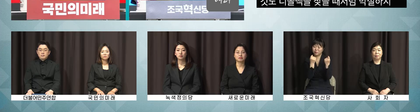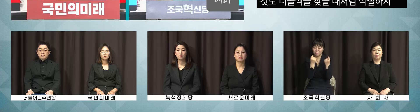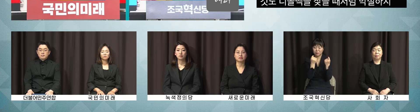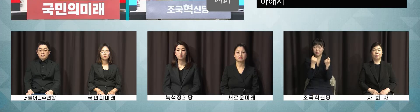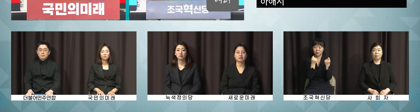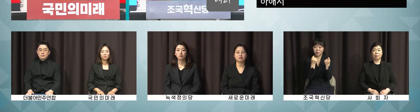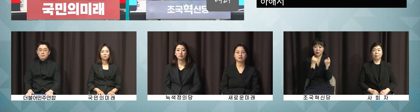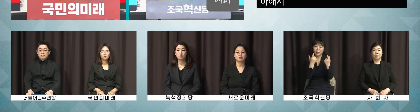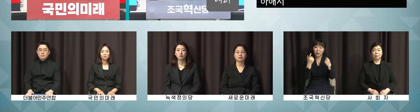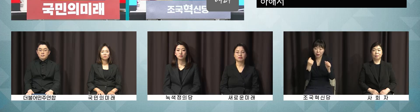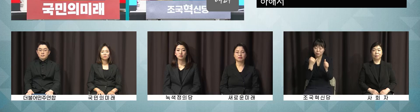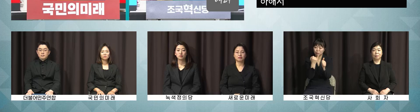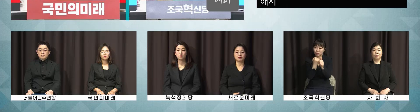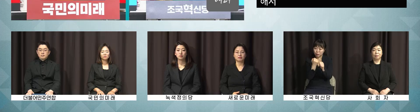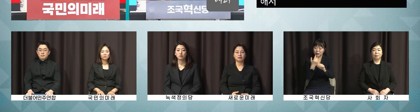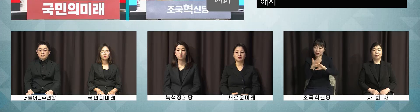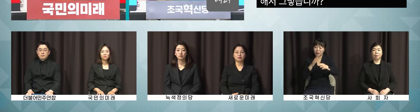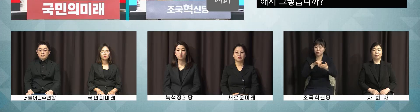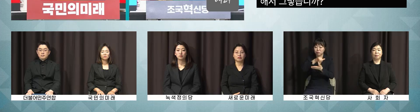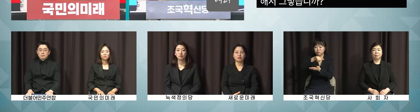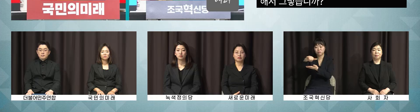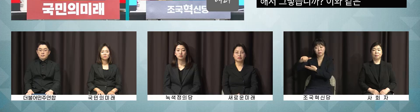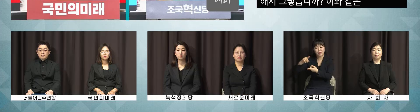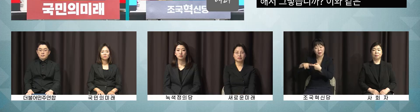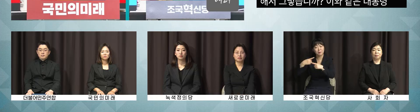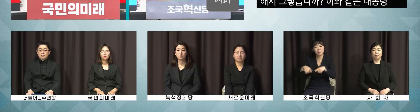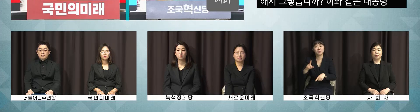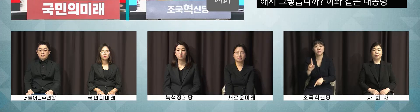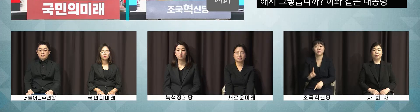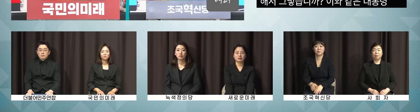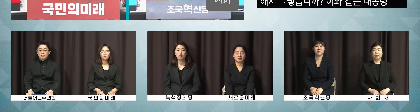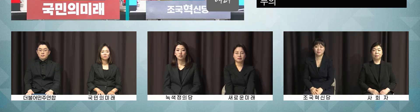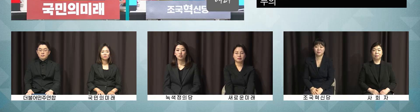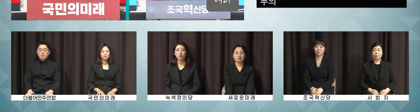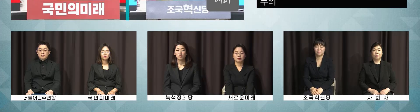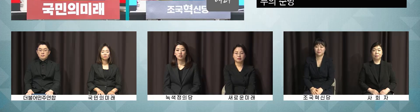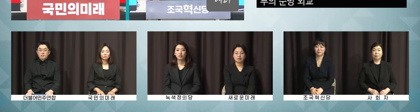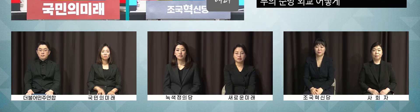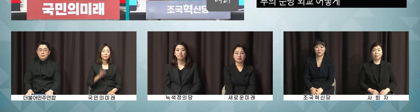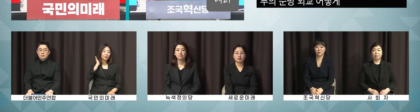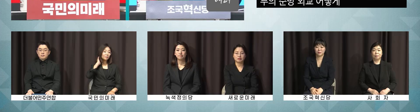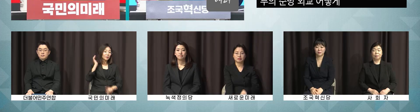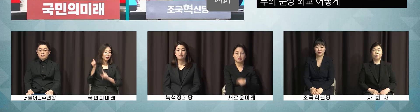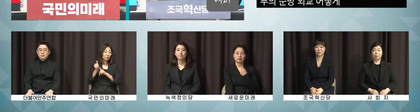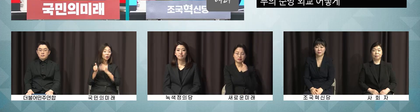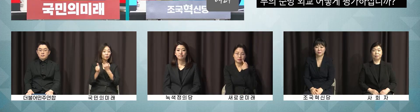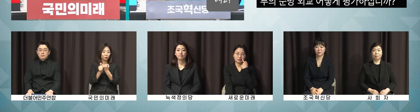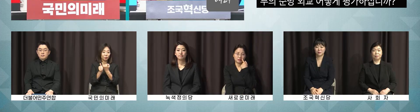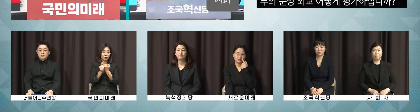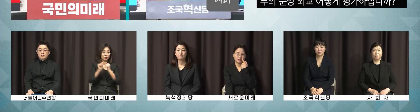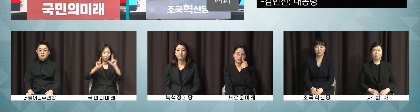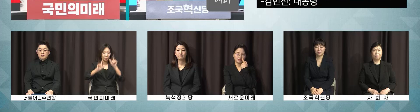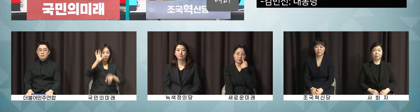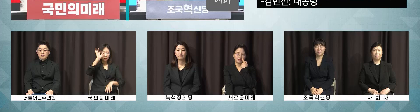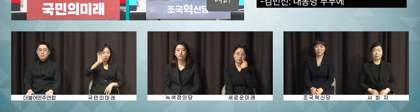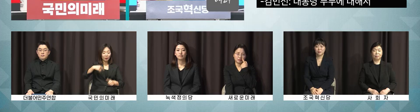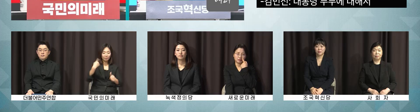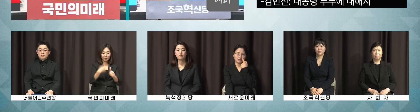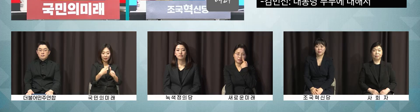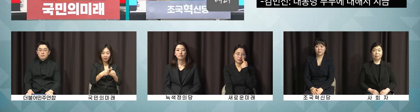같은 대통령 부부의 순방 외교 어떻게 평가하십니까? 네, 대통령 부부에 대해서 지금